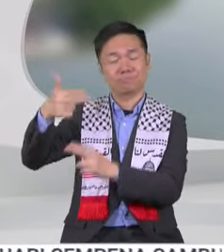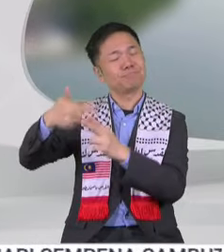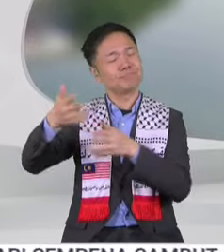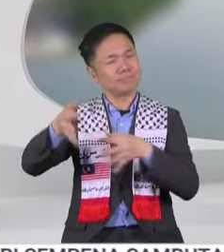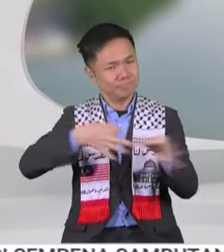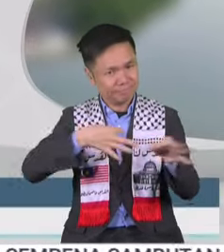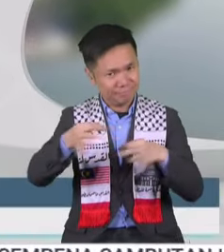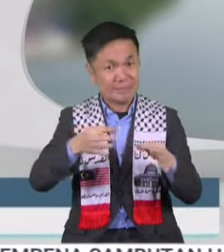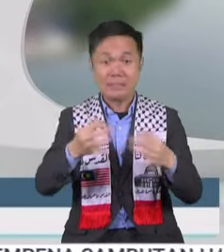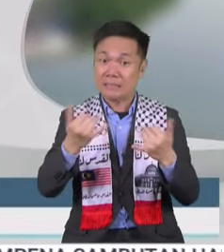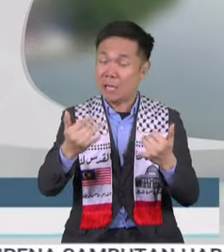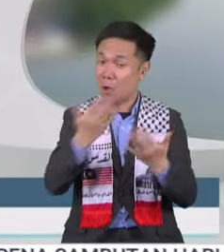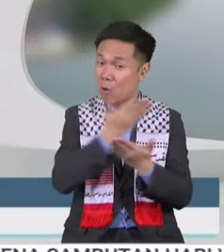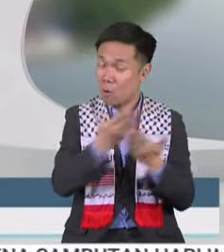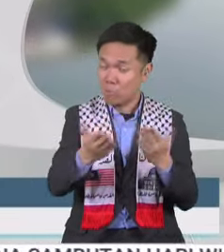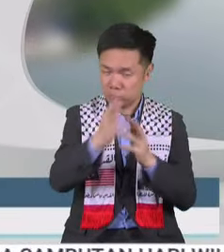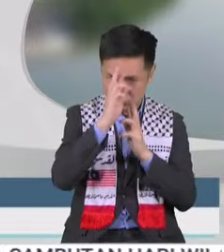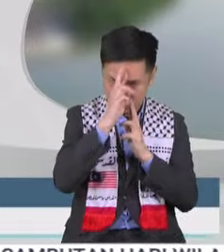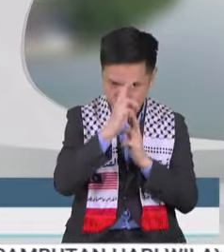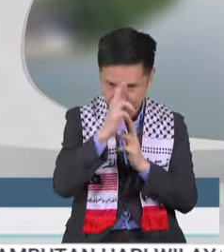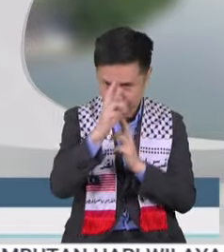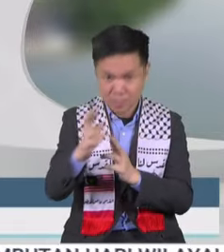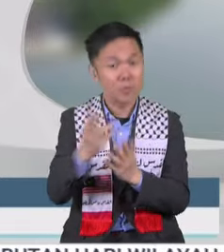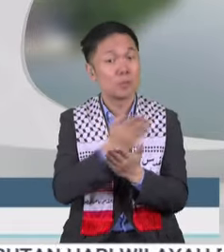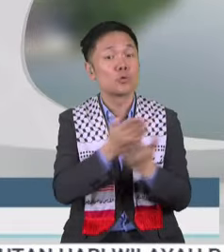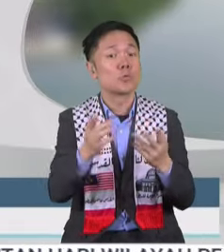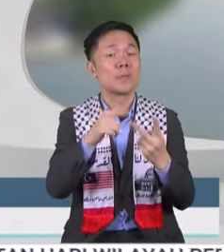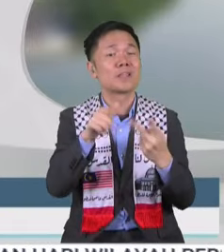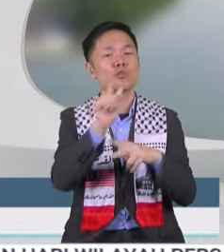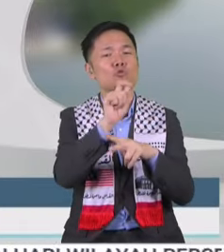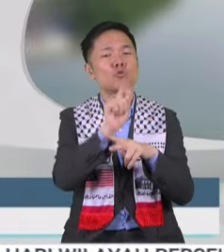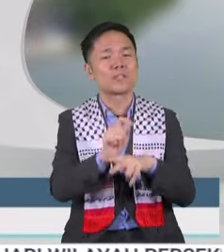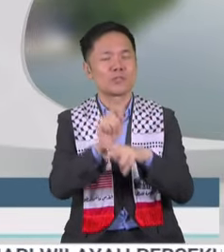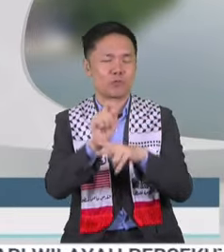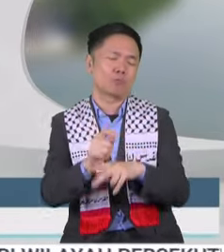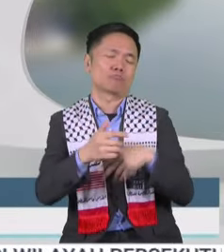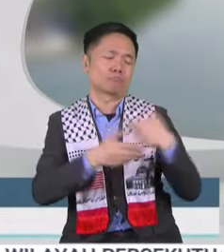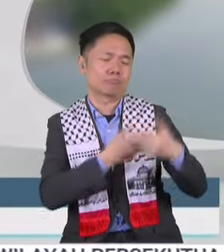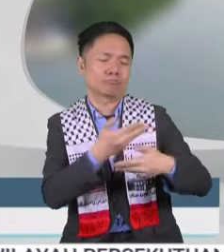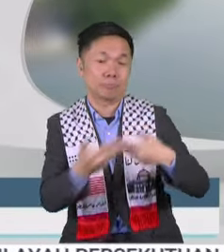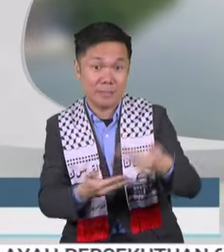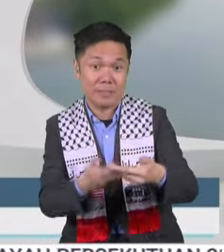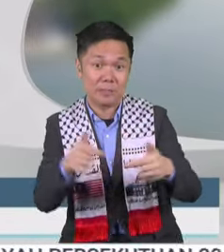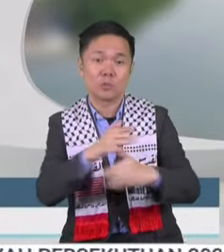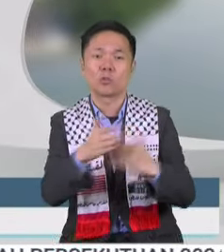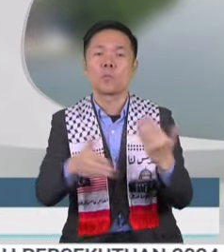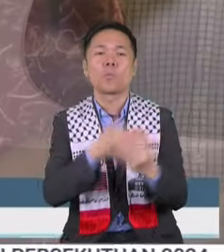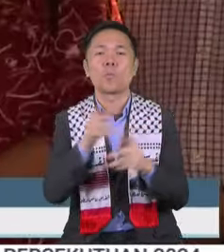terpelihara melalui penghormatan kepada perayaan serta semua tradisi kaum yang ada di negara ini.